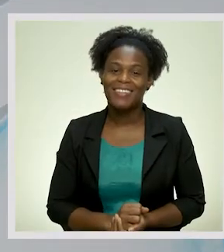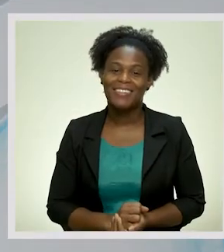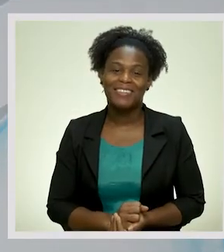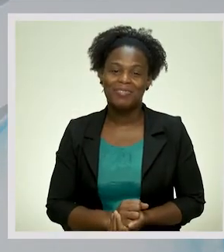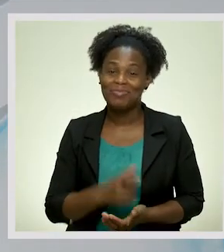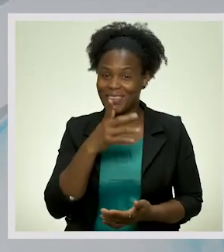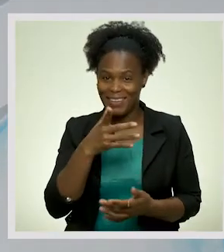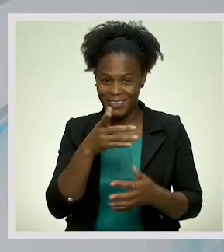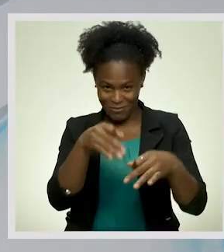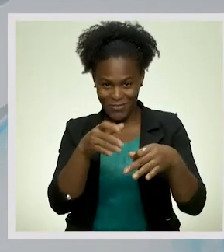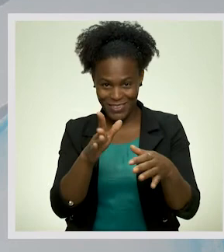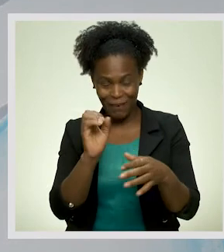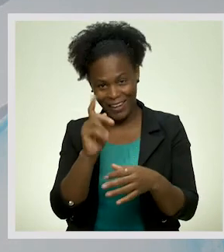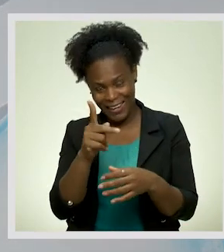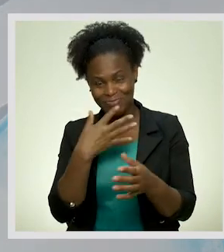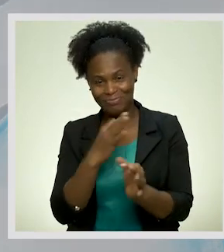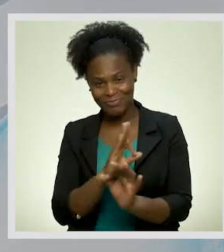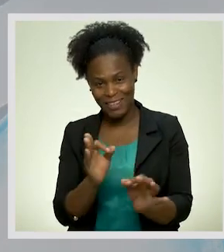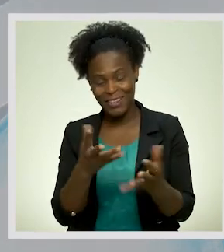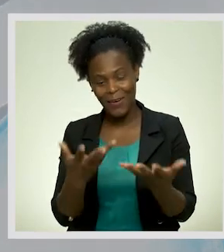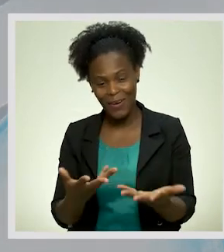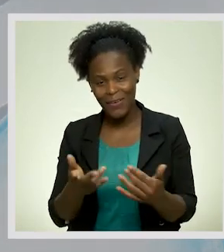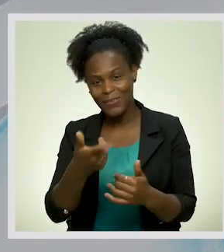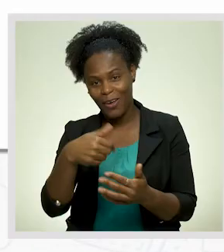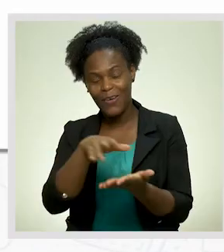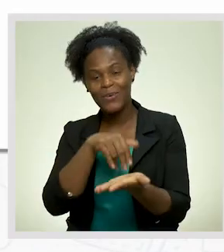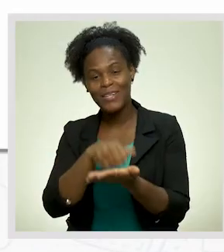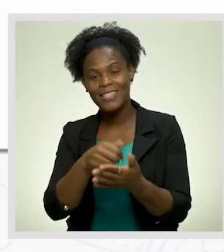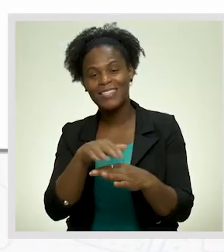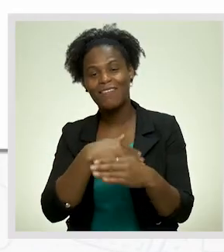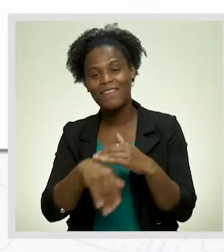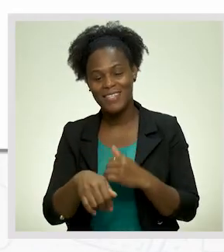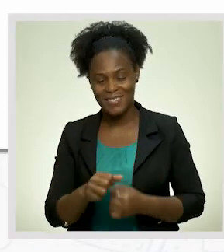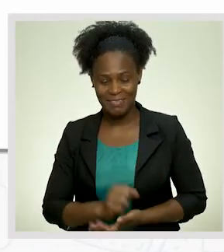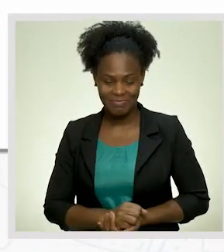Ok, super. Alors, on passe à la correction.